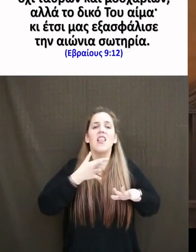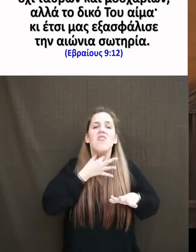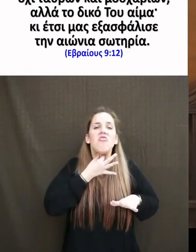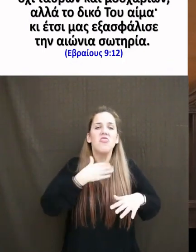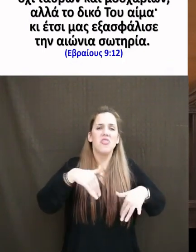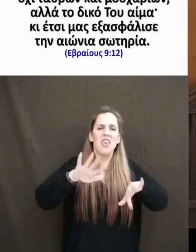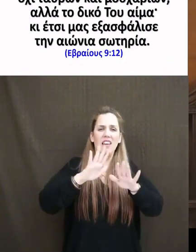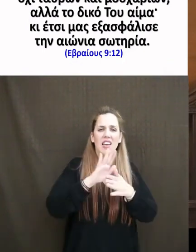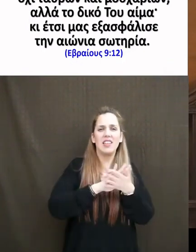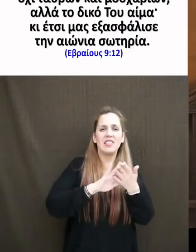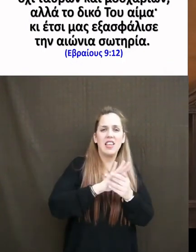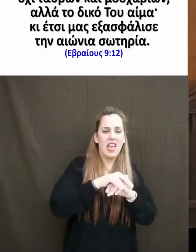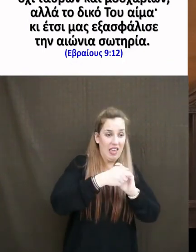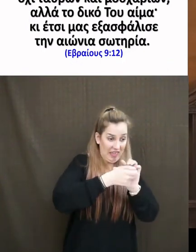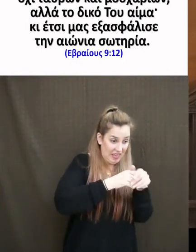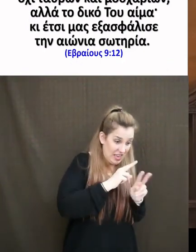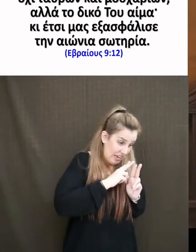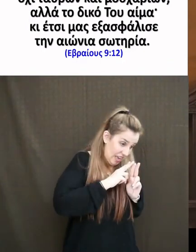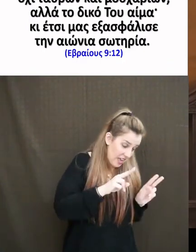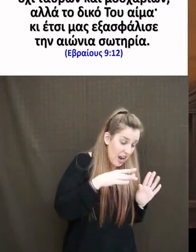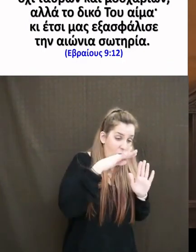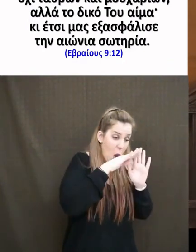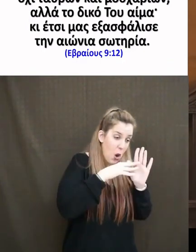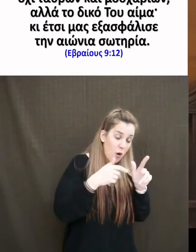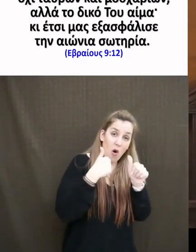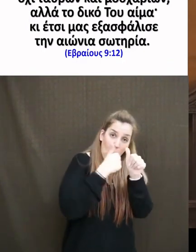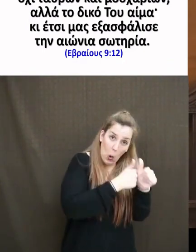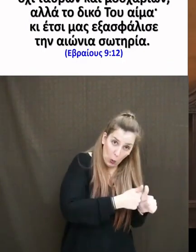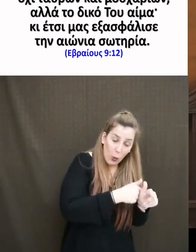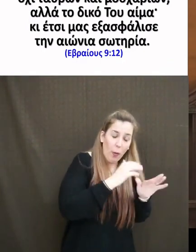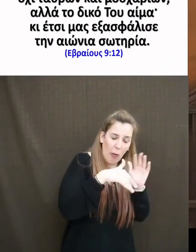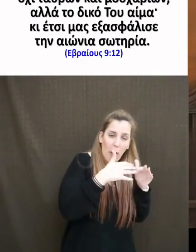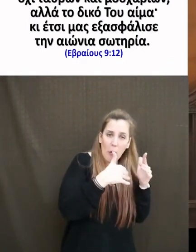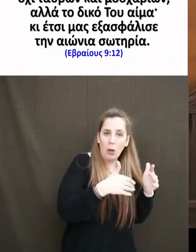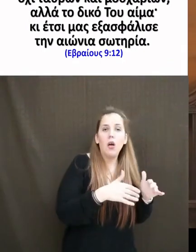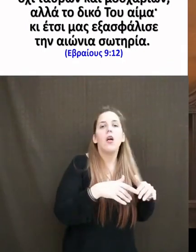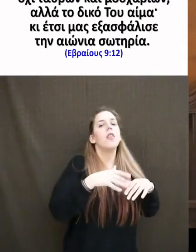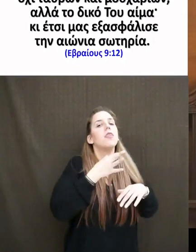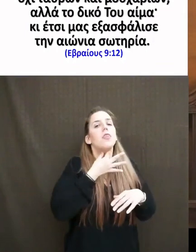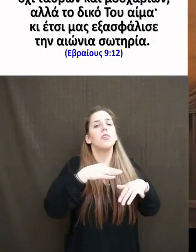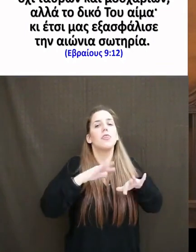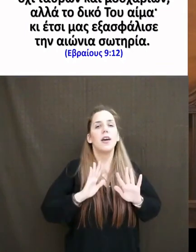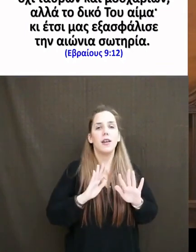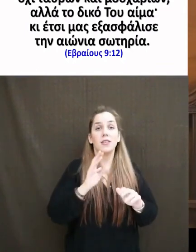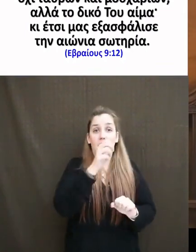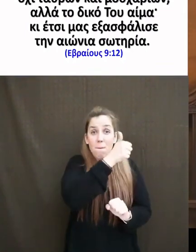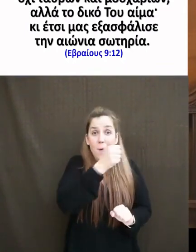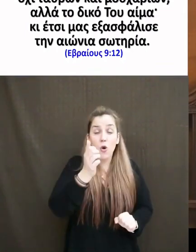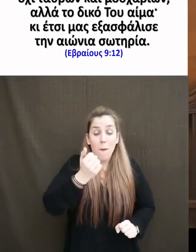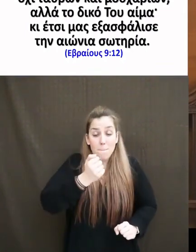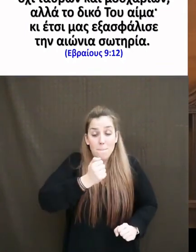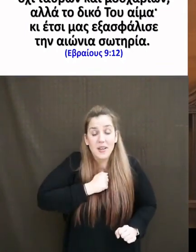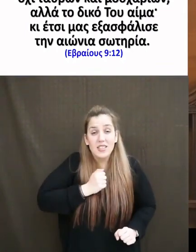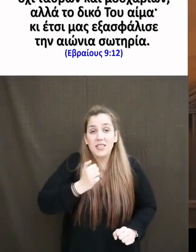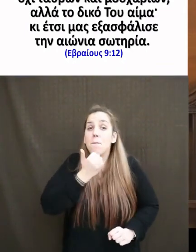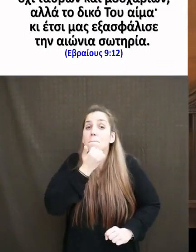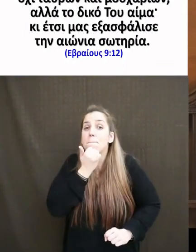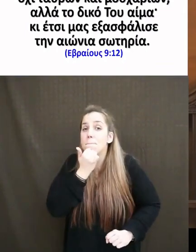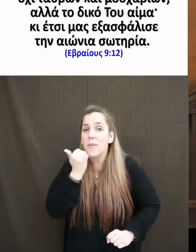αγαπάει. Μόνο ο Χριστός. Και όταν με την πίστη και τη μετάνοια ενωθώ με τον